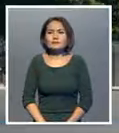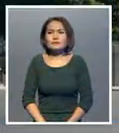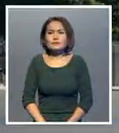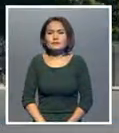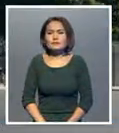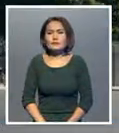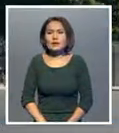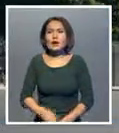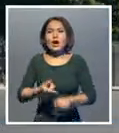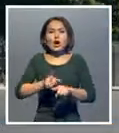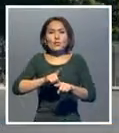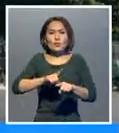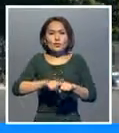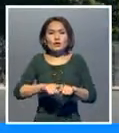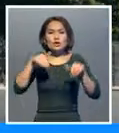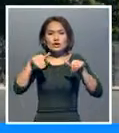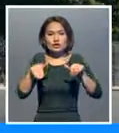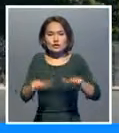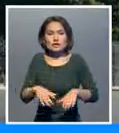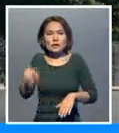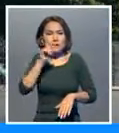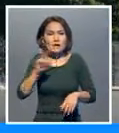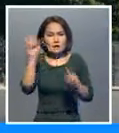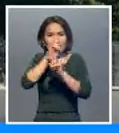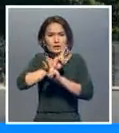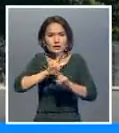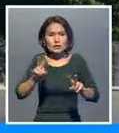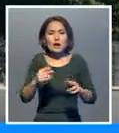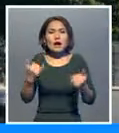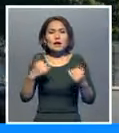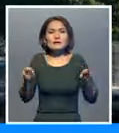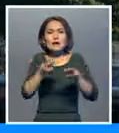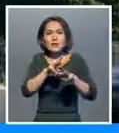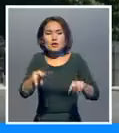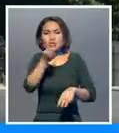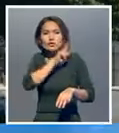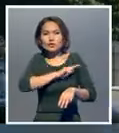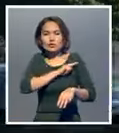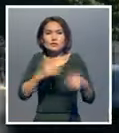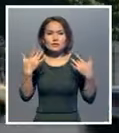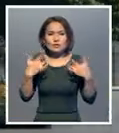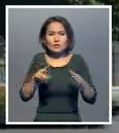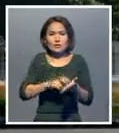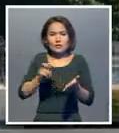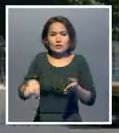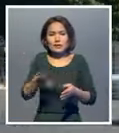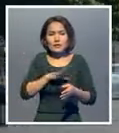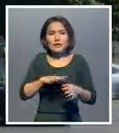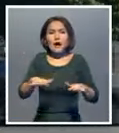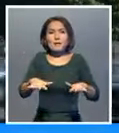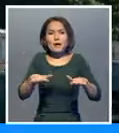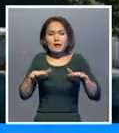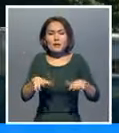Жалпы алғанда бұл шешімді толық түсінбедім. Не үшін екен, соны білгім келеді. Баяғыда премьер-министр Кайдзуми почта саласын жекешелендіремін деп